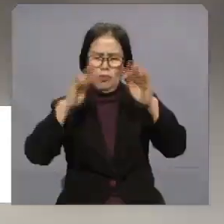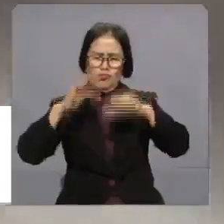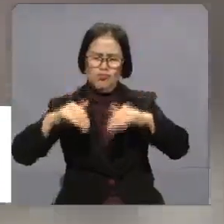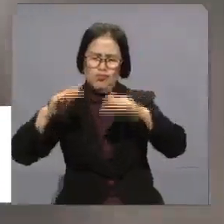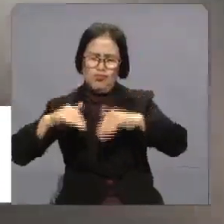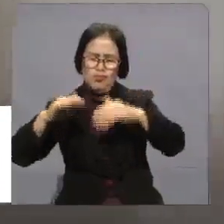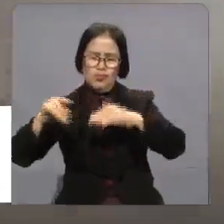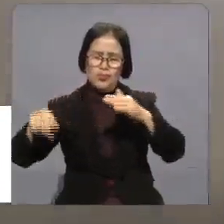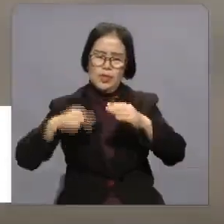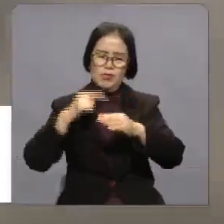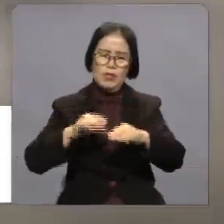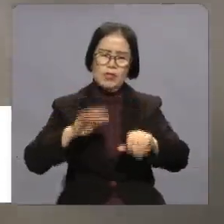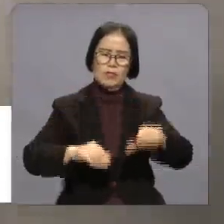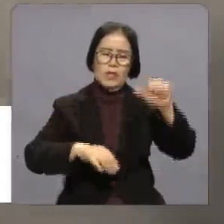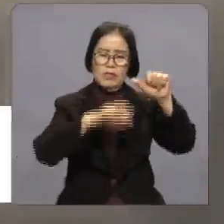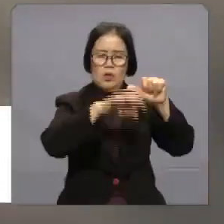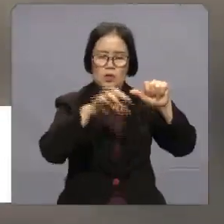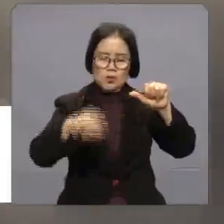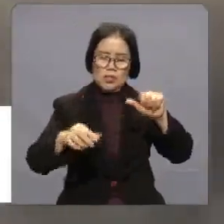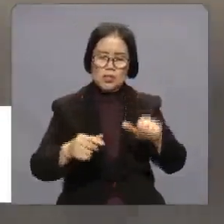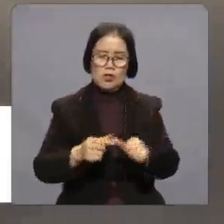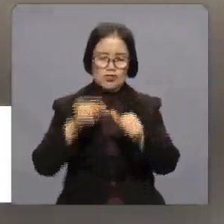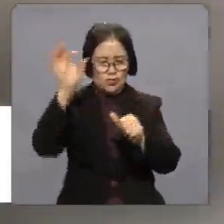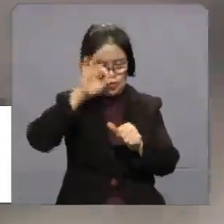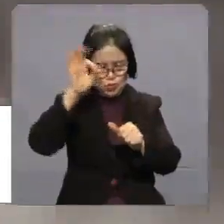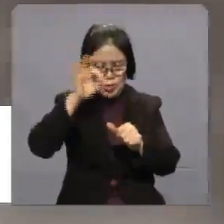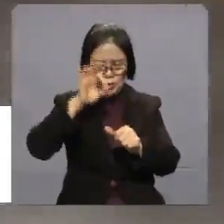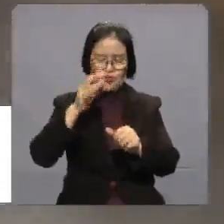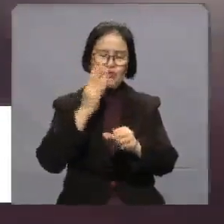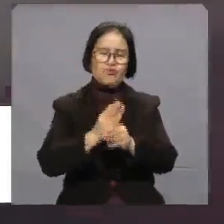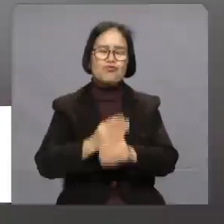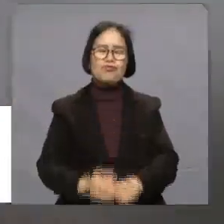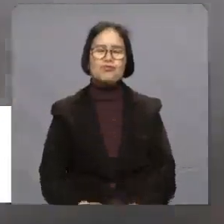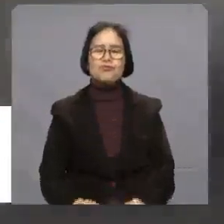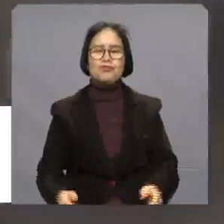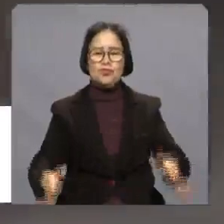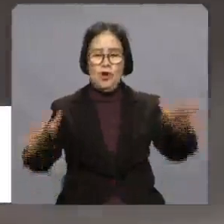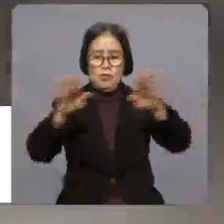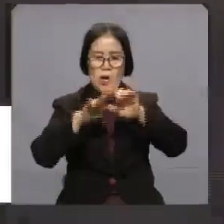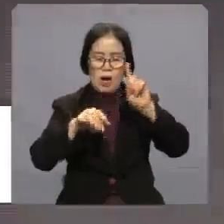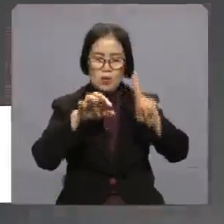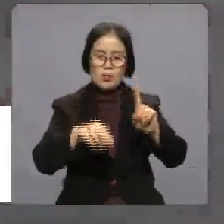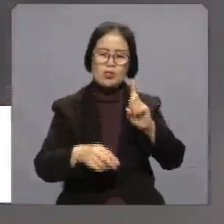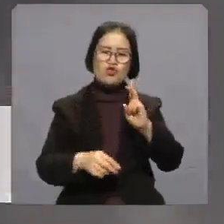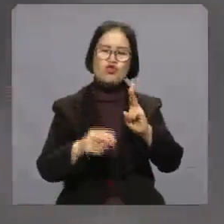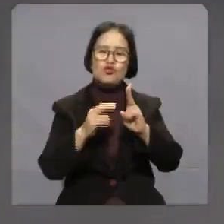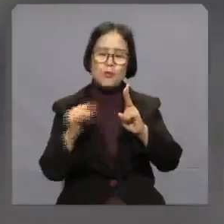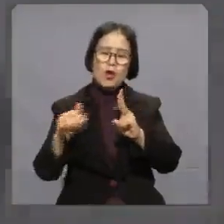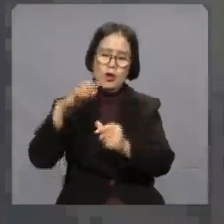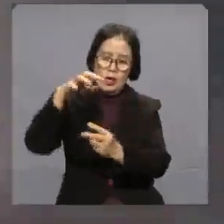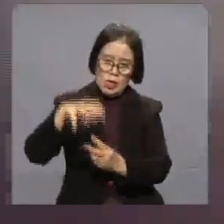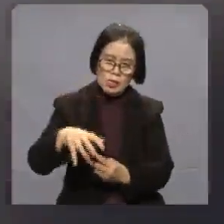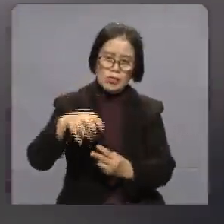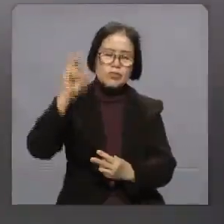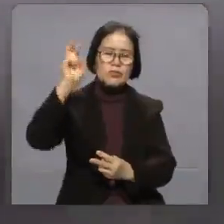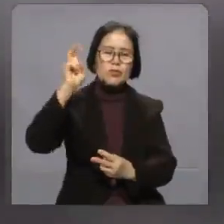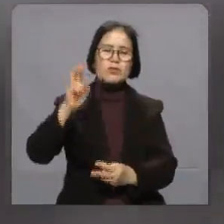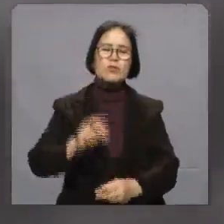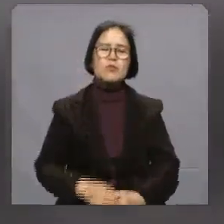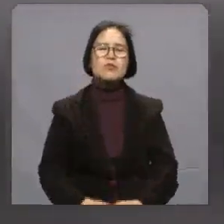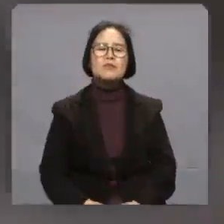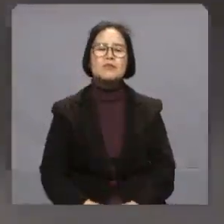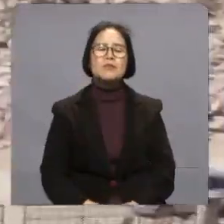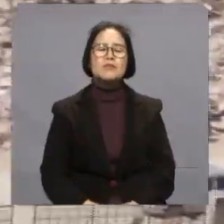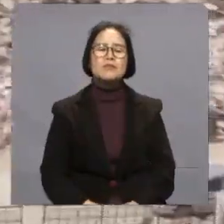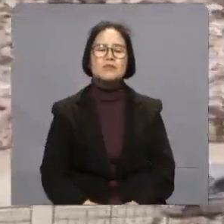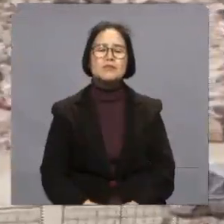가운데 현재 5곳에서 구조와 수색이 이루어지고 있고 건물 한 곳에 2명이 갇힌 것으로 보인다고 현지 언론은